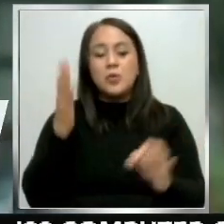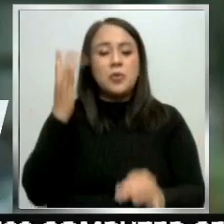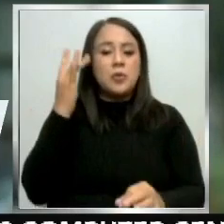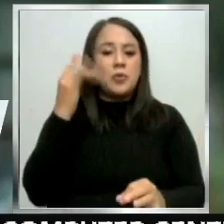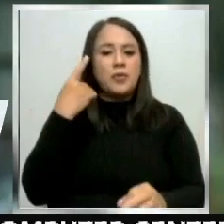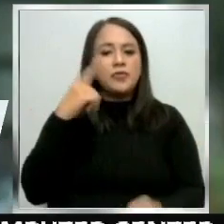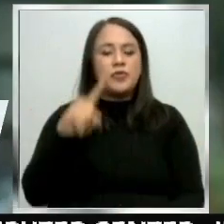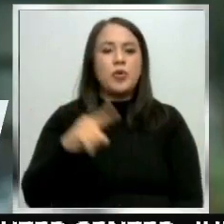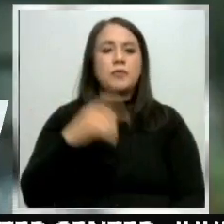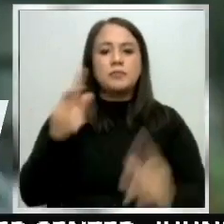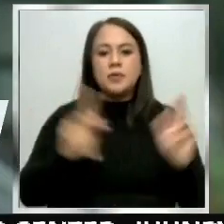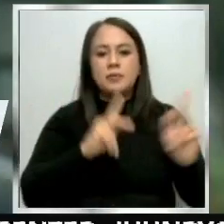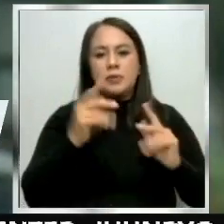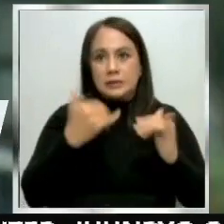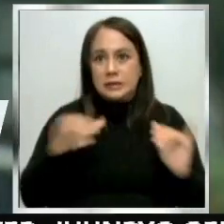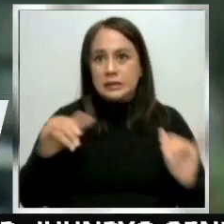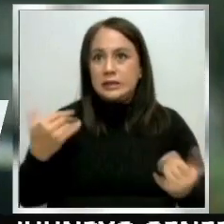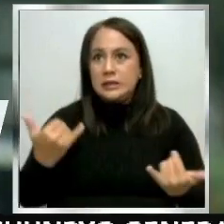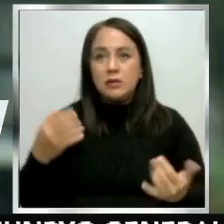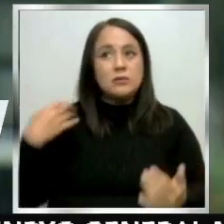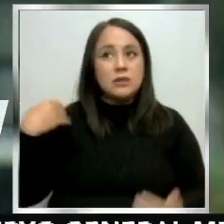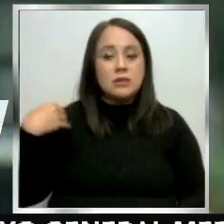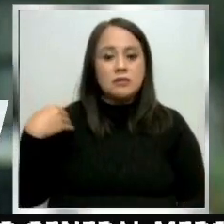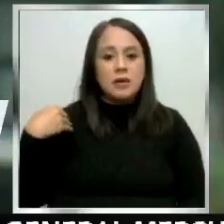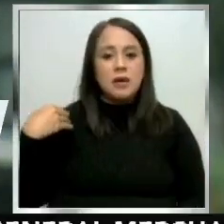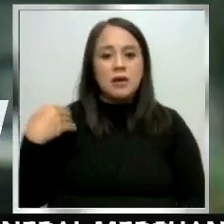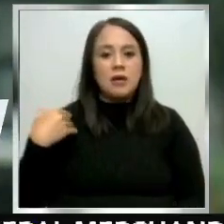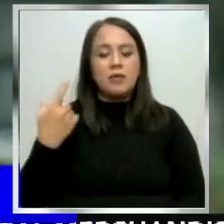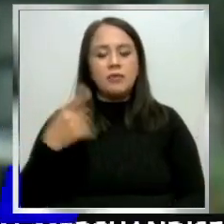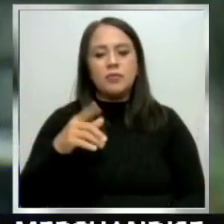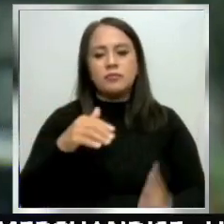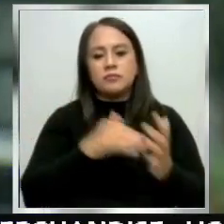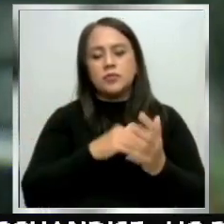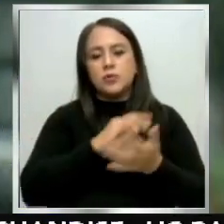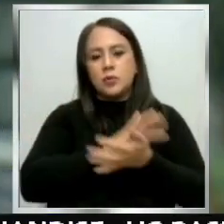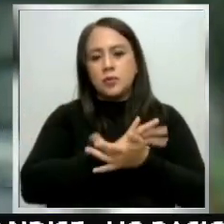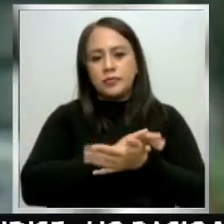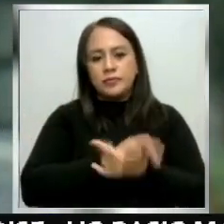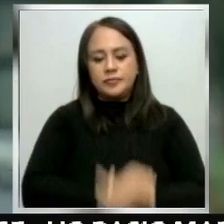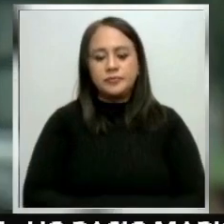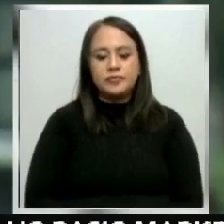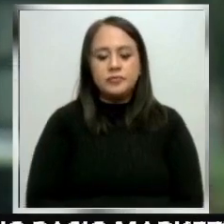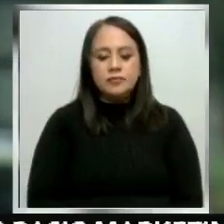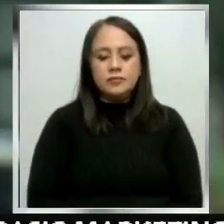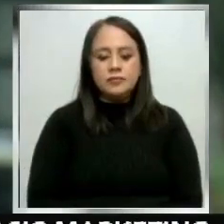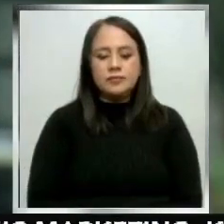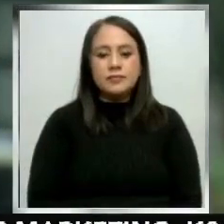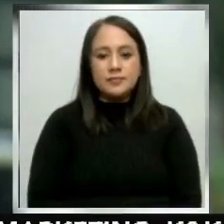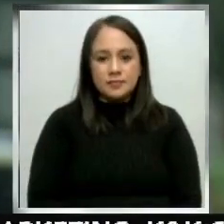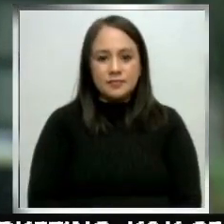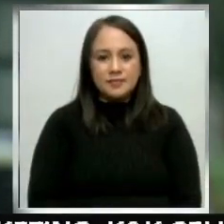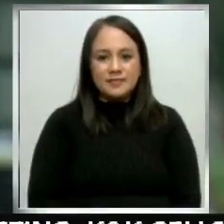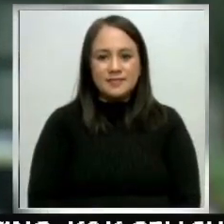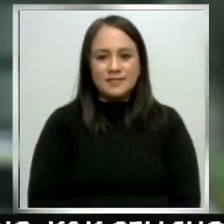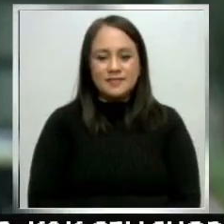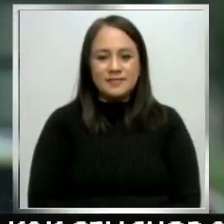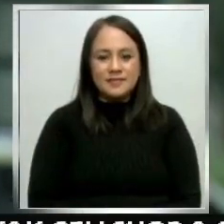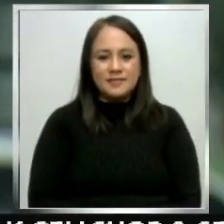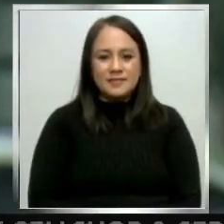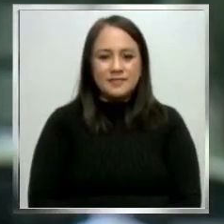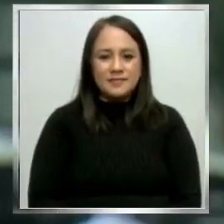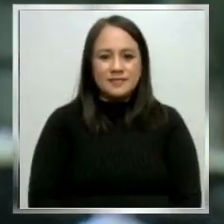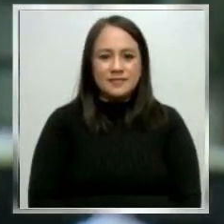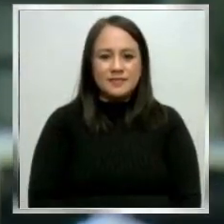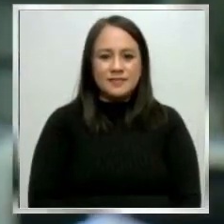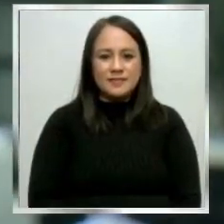taong hanggang ngayon hindi pa nababakunahan kontra COVID-19. Para sa GMA Integrated News, Rafi Tima